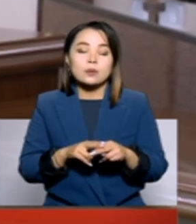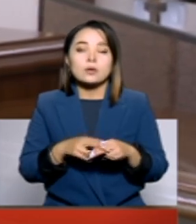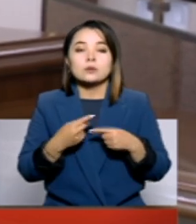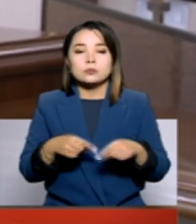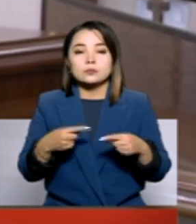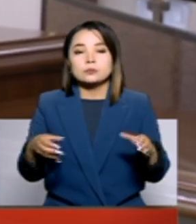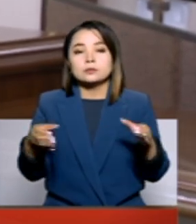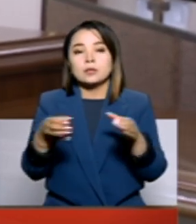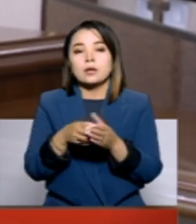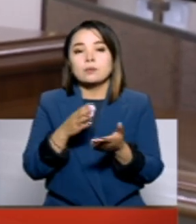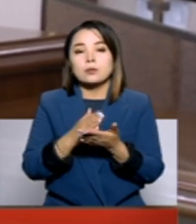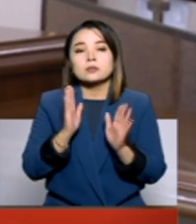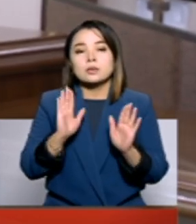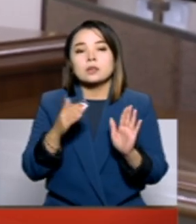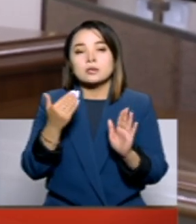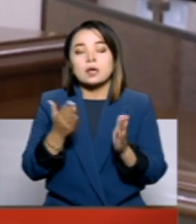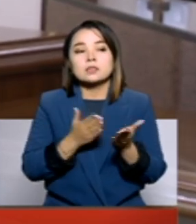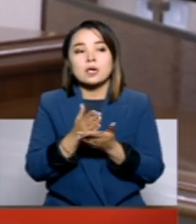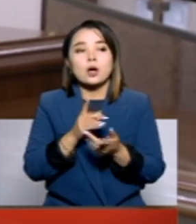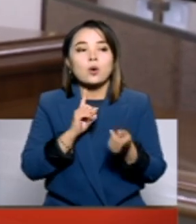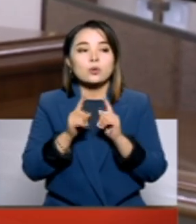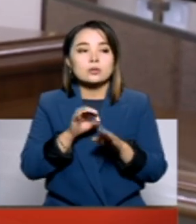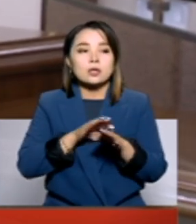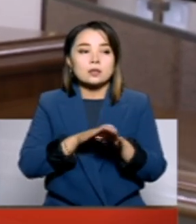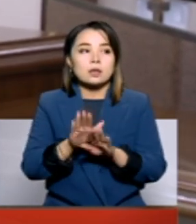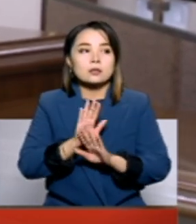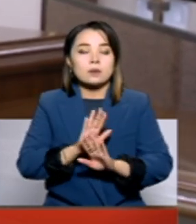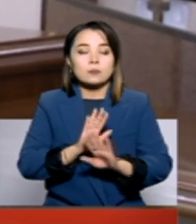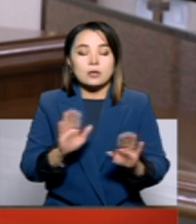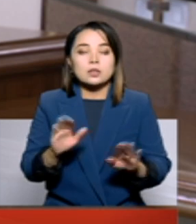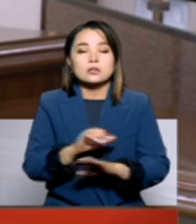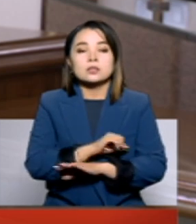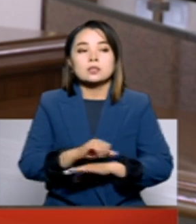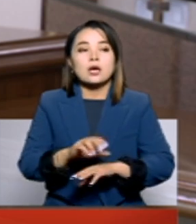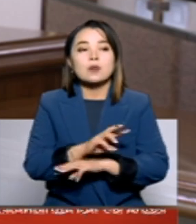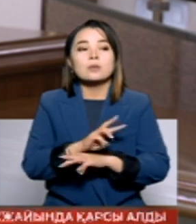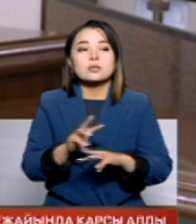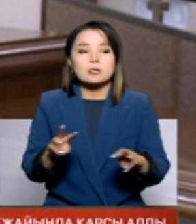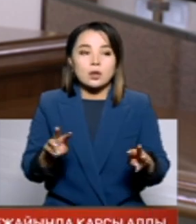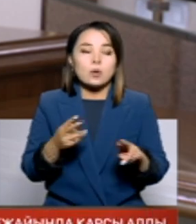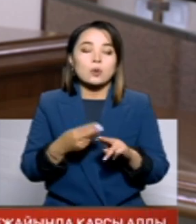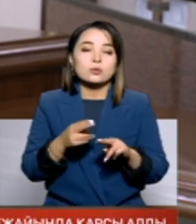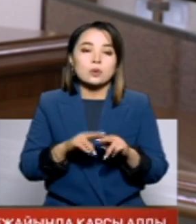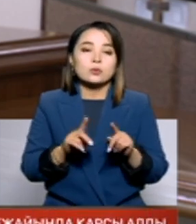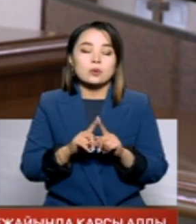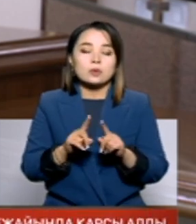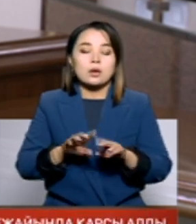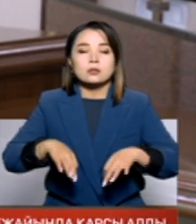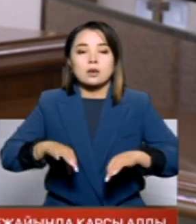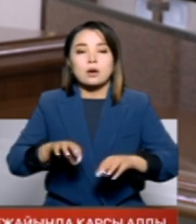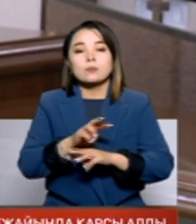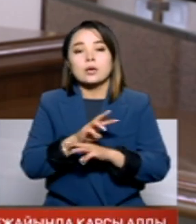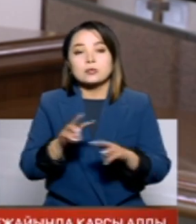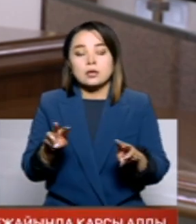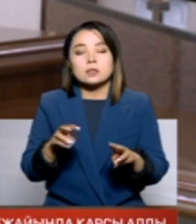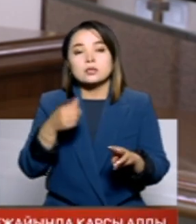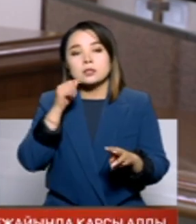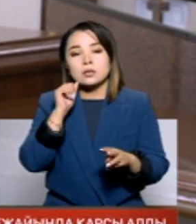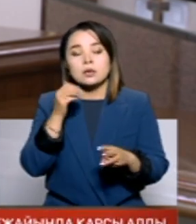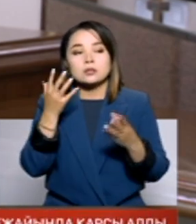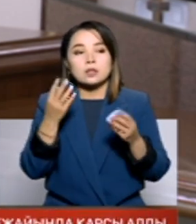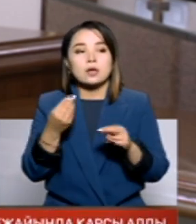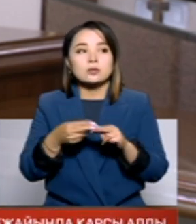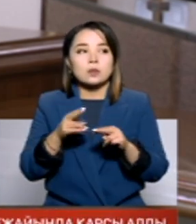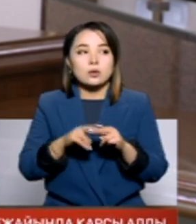Түрлі салаларды. Ол тек қана саяси отырыстар емес, мысалы, сыртқы істер министрлігінің, сонымен қатар транспорт министрлері кеше